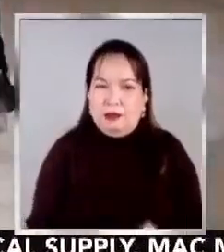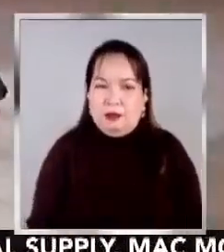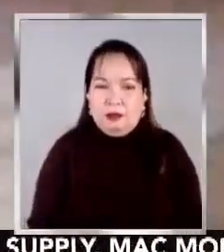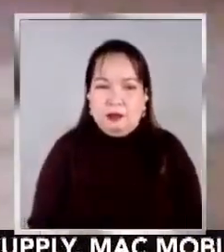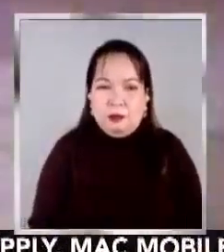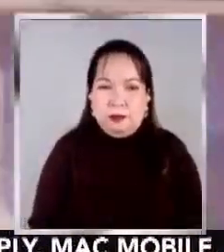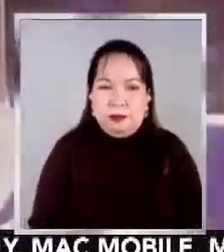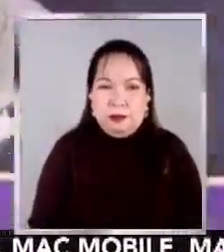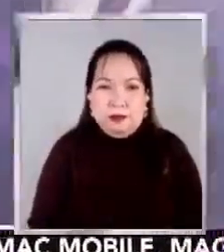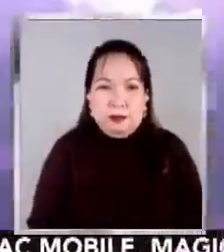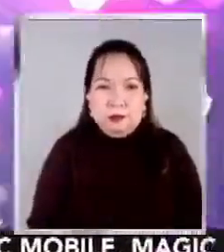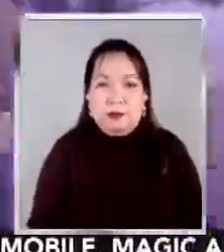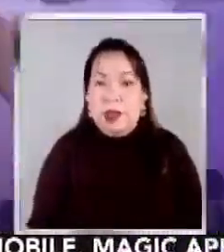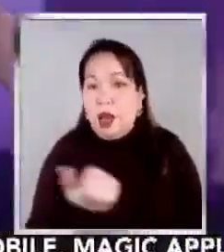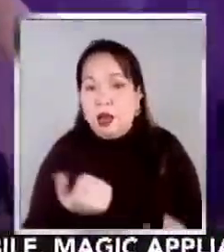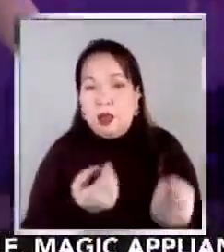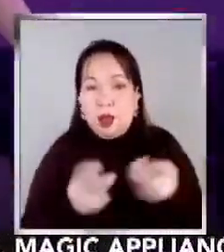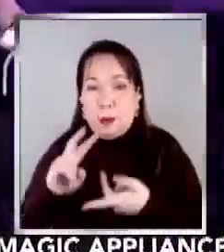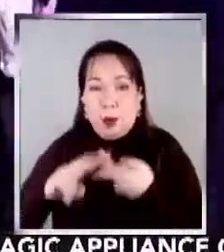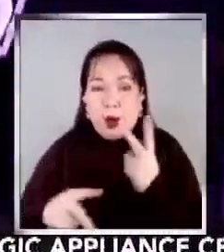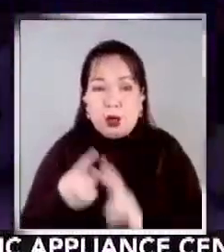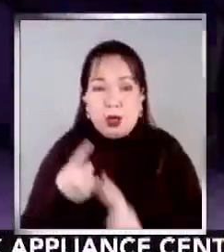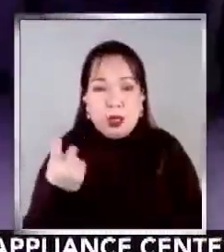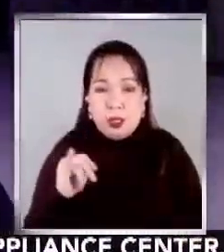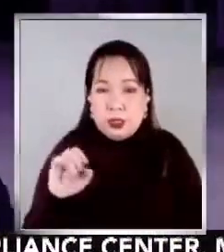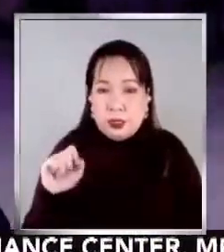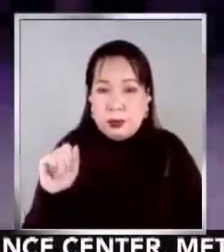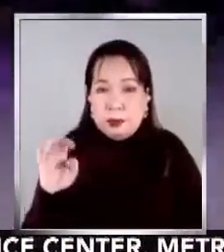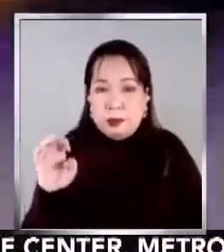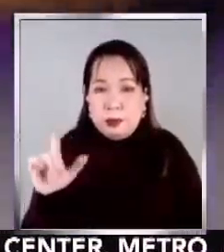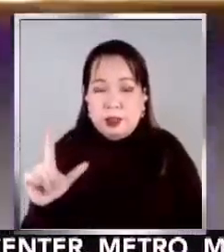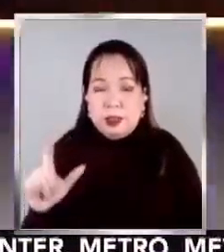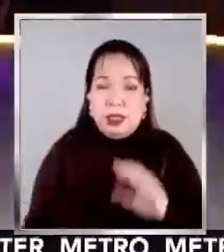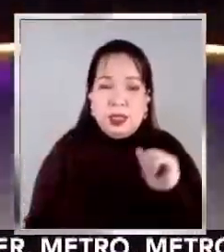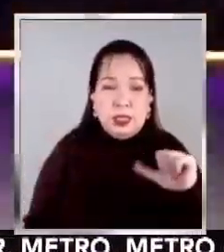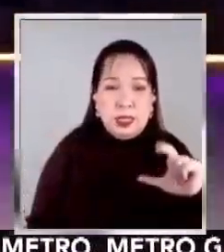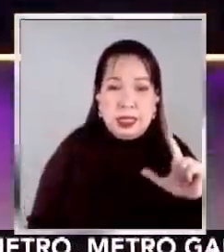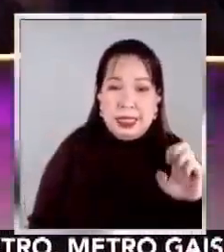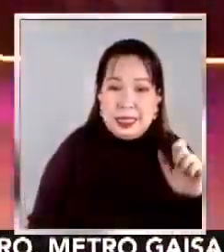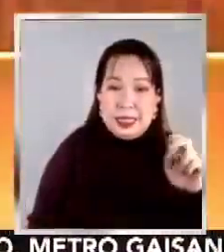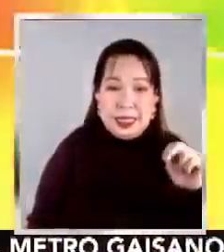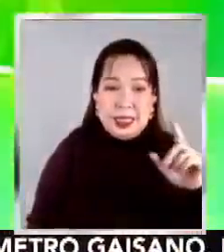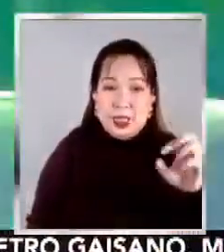Ang figure skating pair ni na Isabel Gomez at Alexander Corovin.